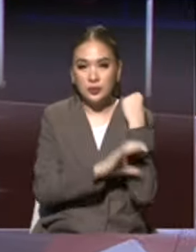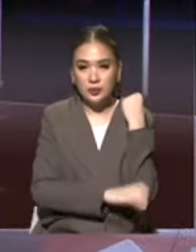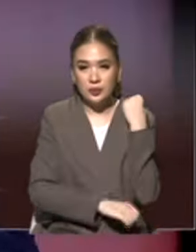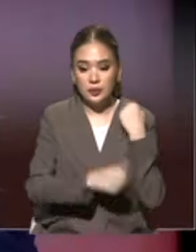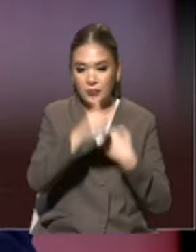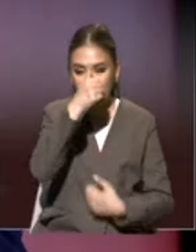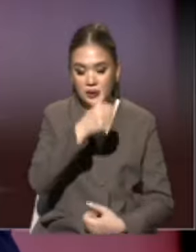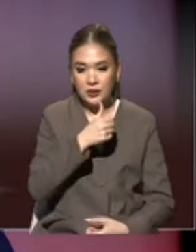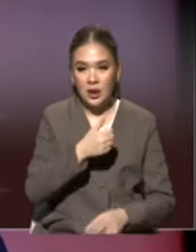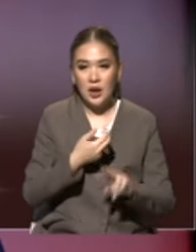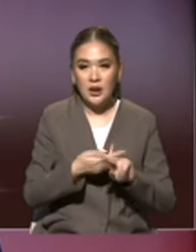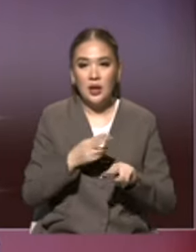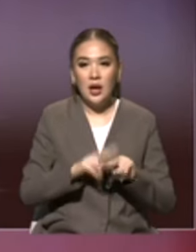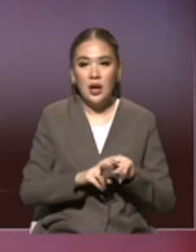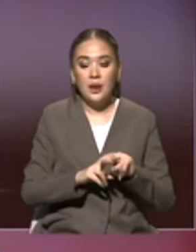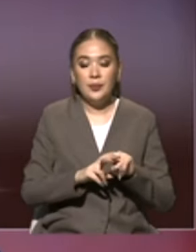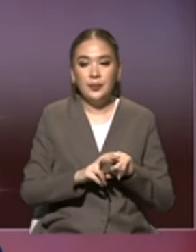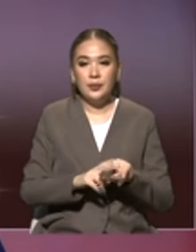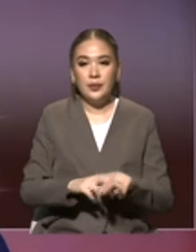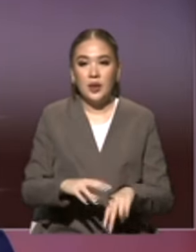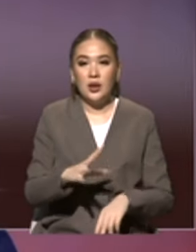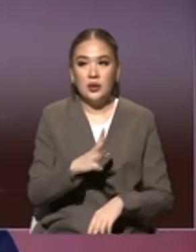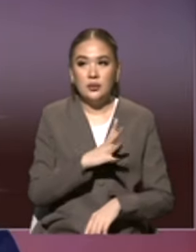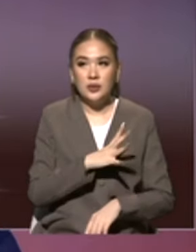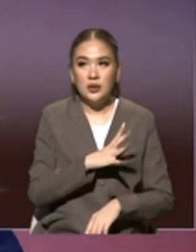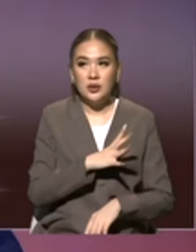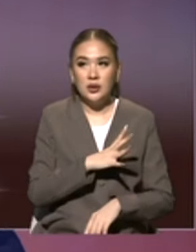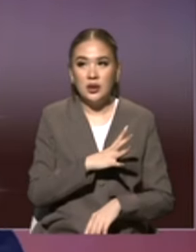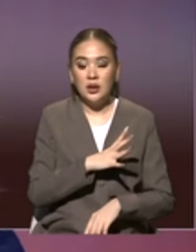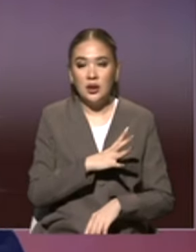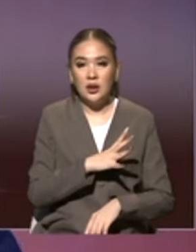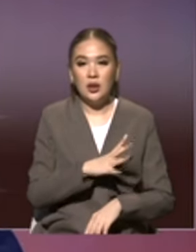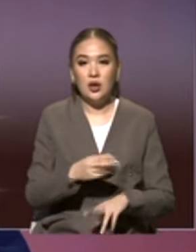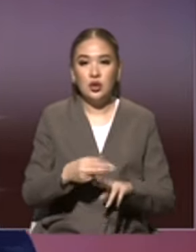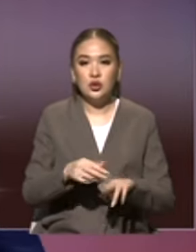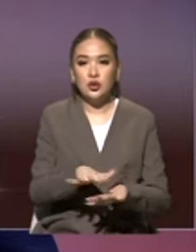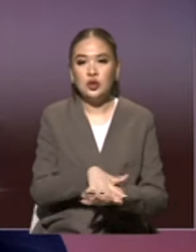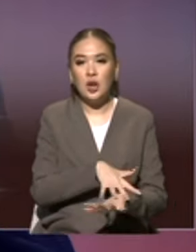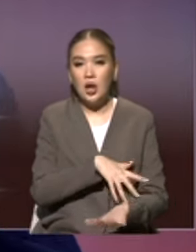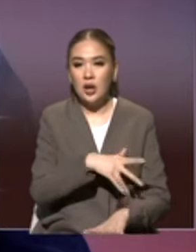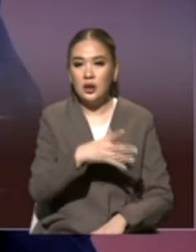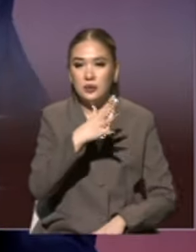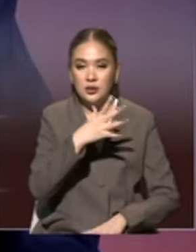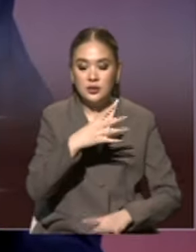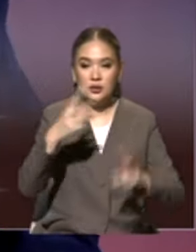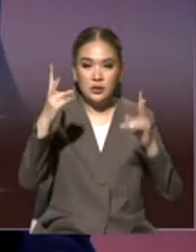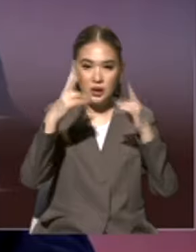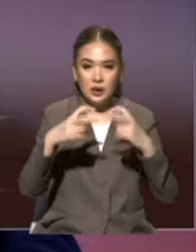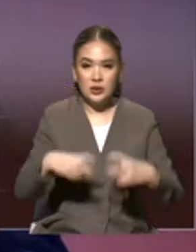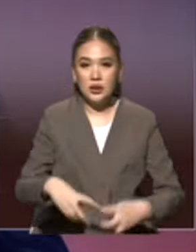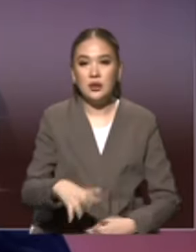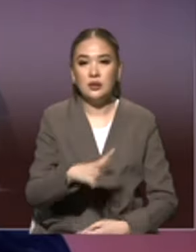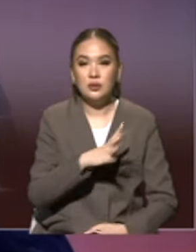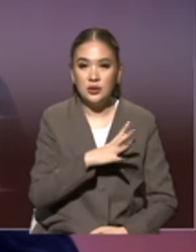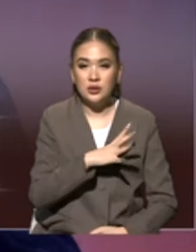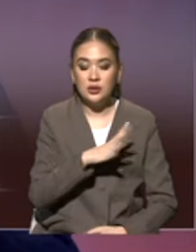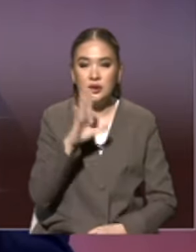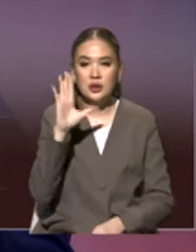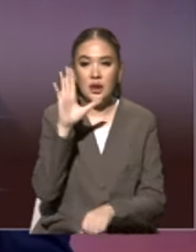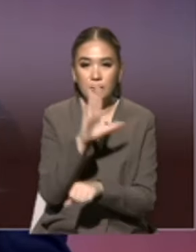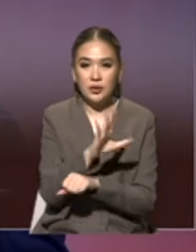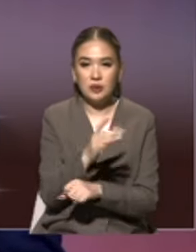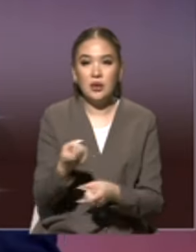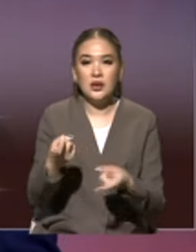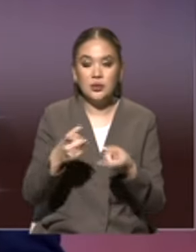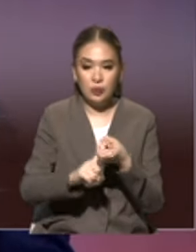кеше екінші оқылымда мәжілісі... Ұзақ қаралған заңның бірі. Иә, соның ең бірінші шыққаны жаңа мемлекет басшысының берген тапсырмасы. Оны